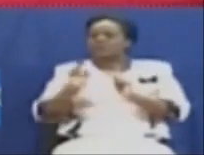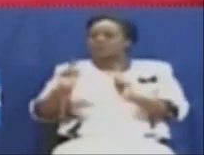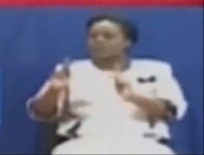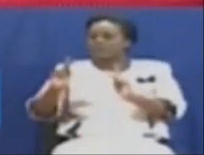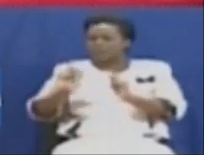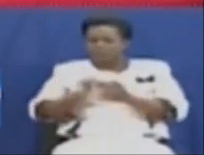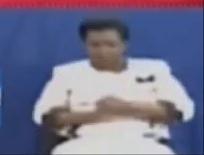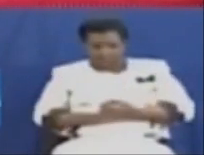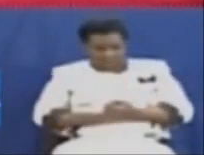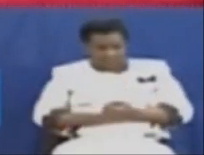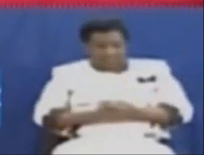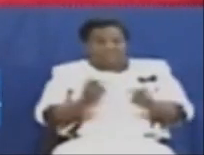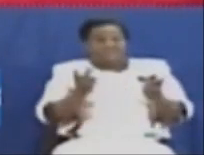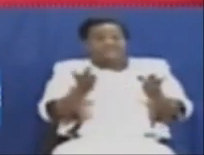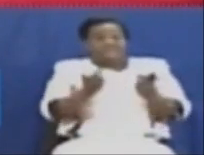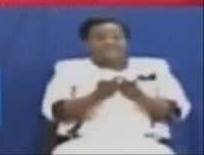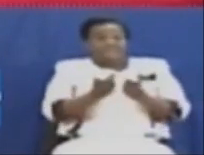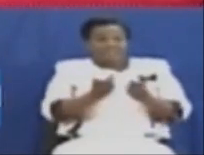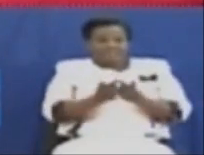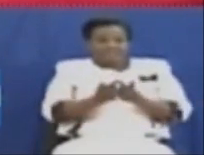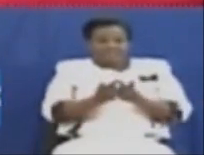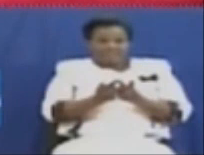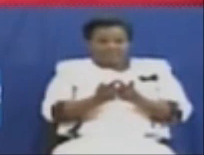Watanzania wanahitaji maendeleo,